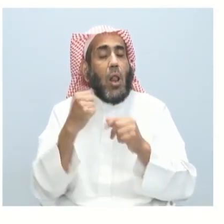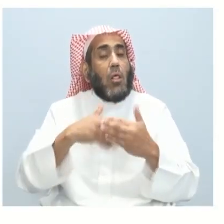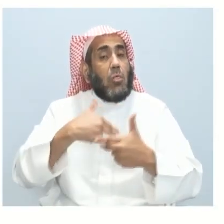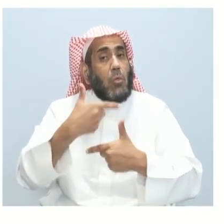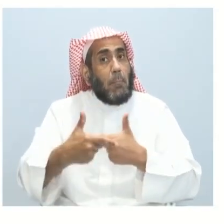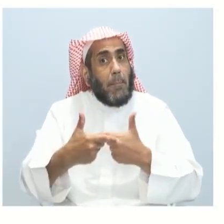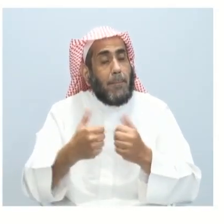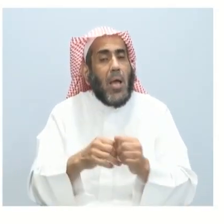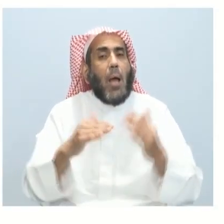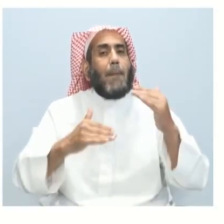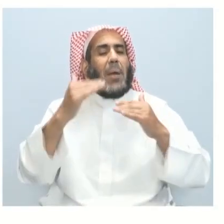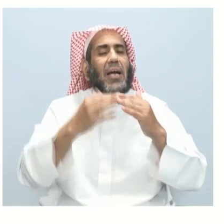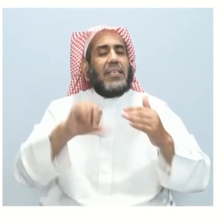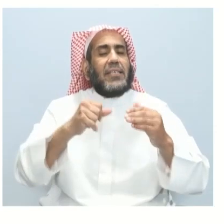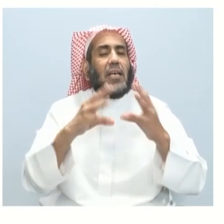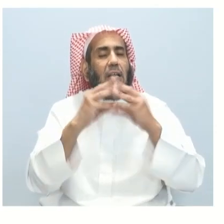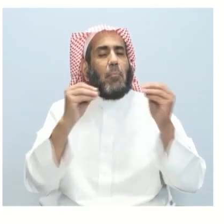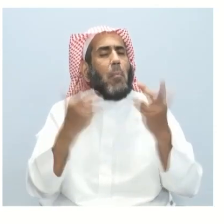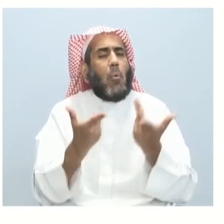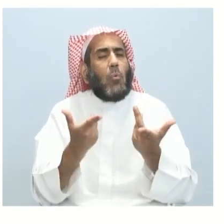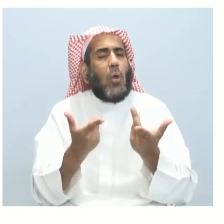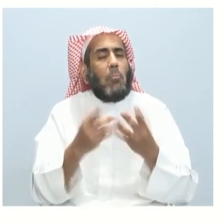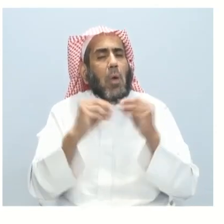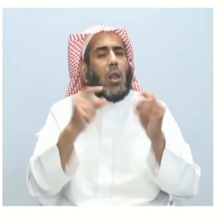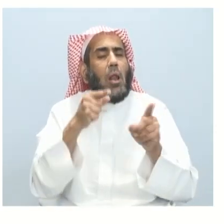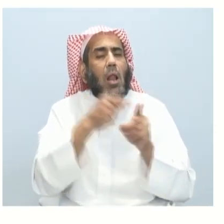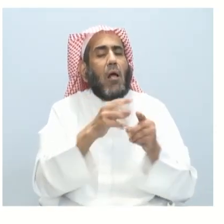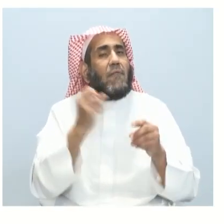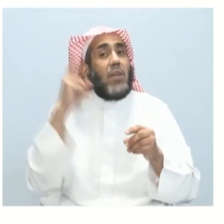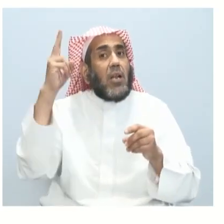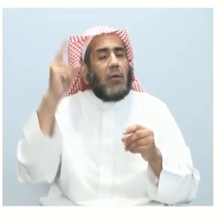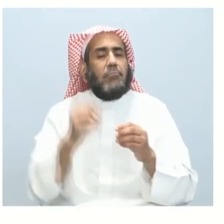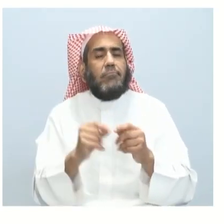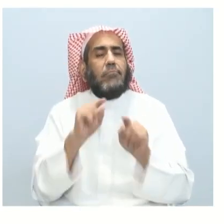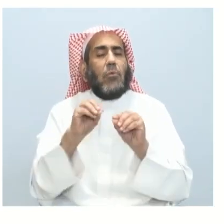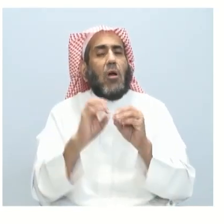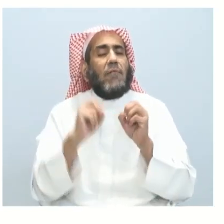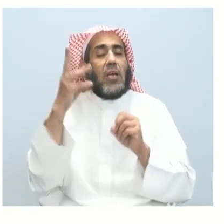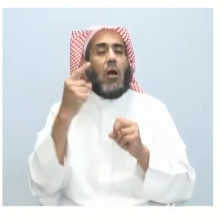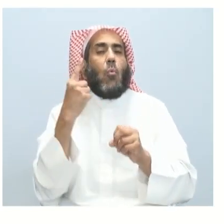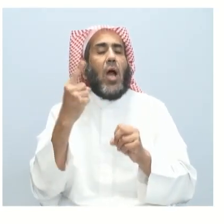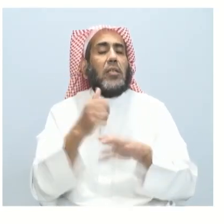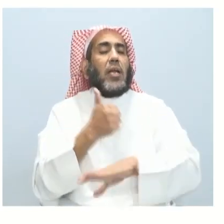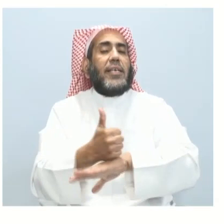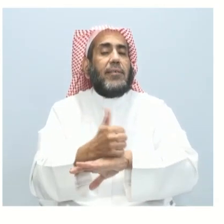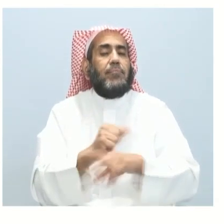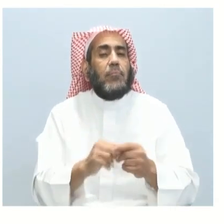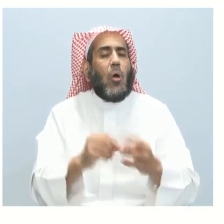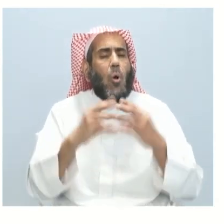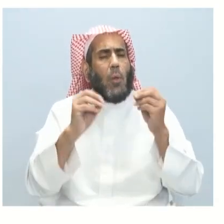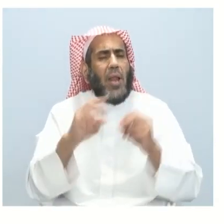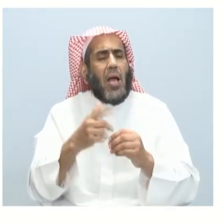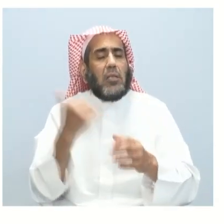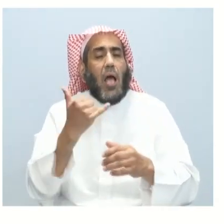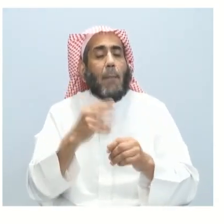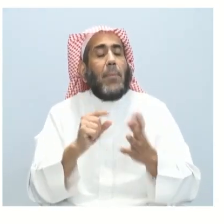بدانا ايضا بمقاييس نقد المعنى وما مقصود بالمعنى ق المعنى المقصود به الفكره ذكرناها وهي الفكره الواحده الرئيسه والمعنى احد